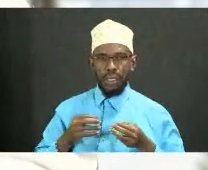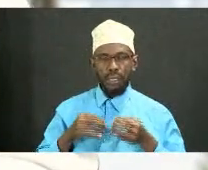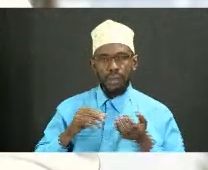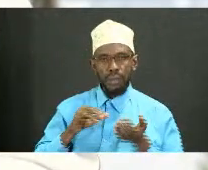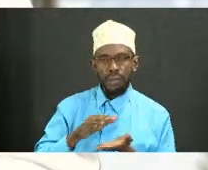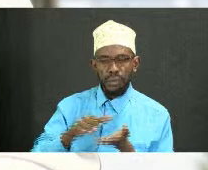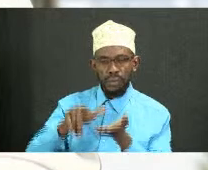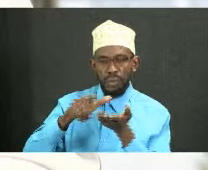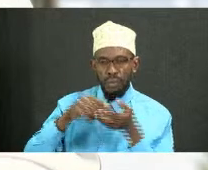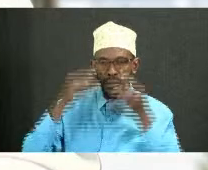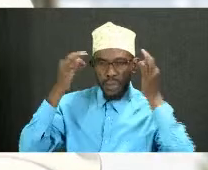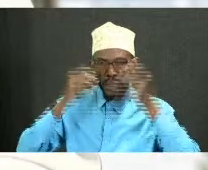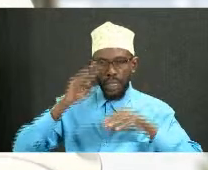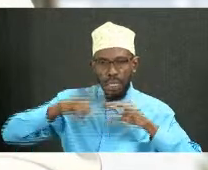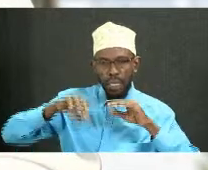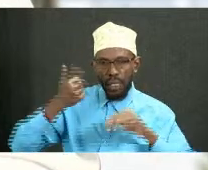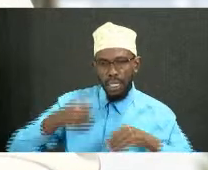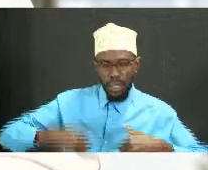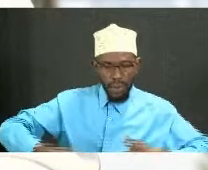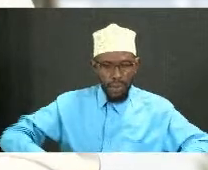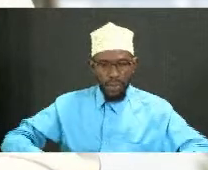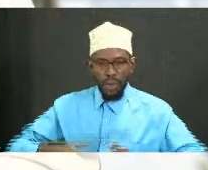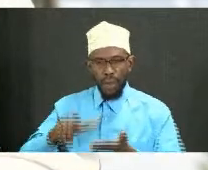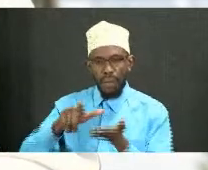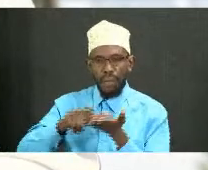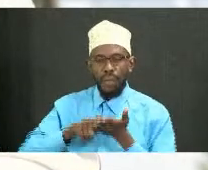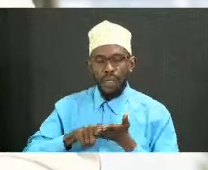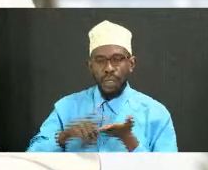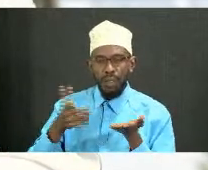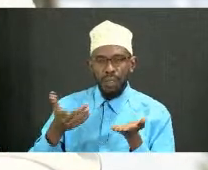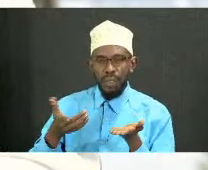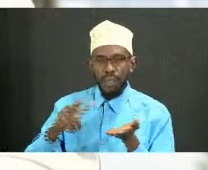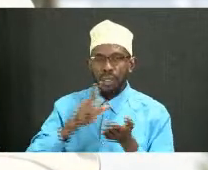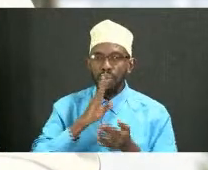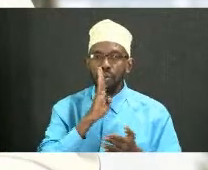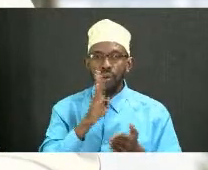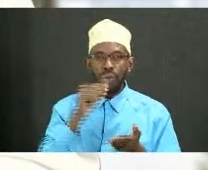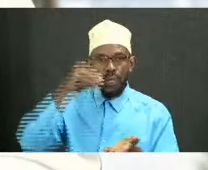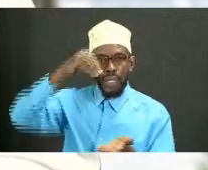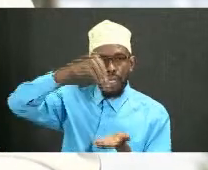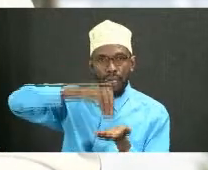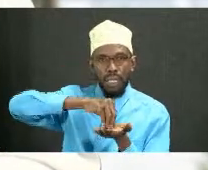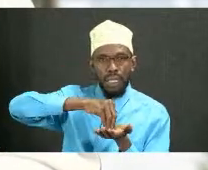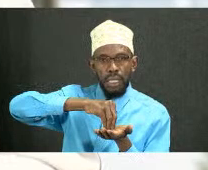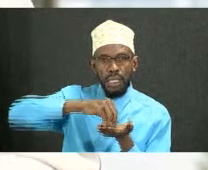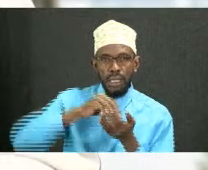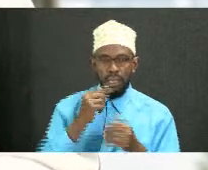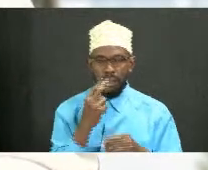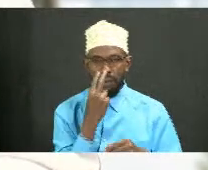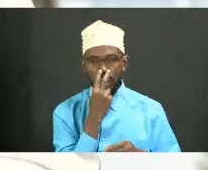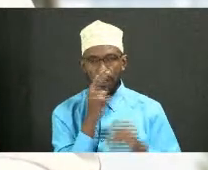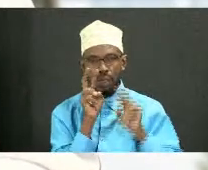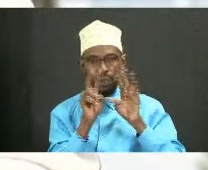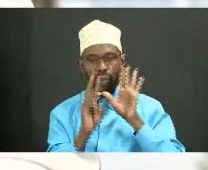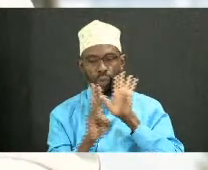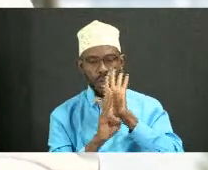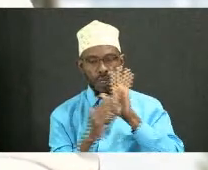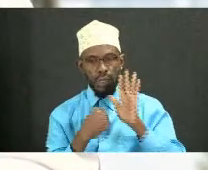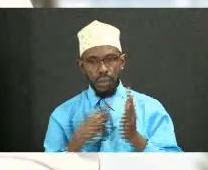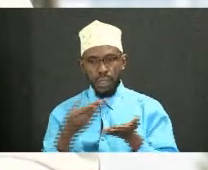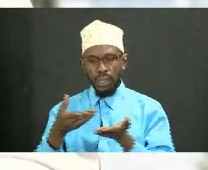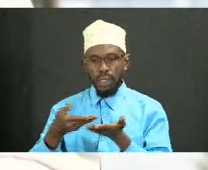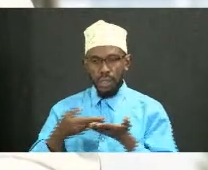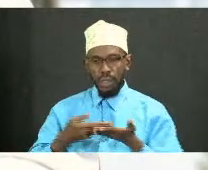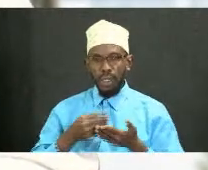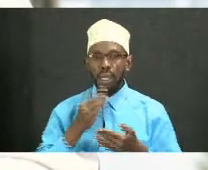mkopo. Kisha yule kijana ambaye ameoa na yeye anakwenda kuchukua mkopo. Haya ni mambo ambayo nimeona mwenyewe, mtu anakuja anachukua